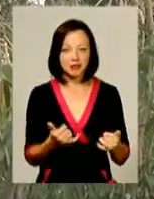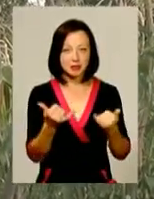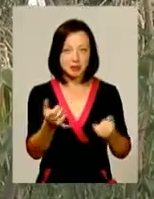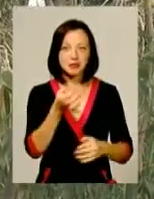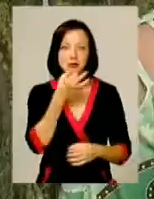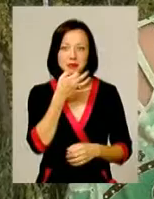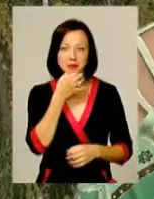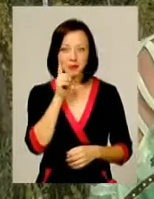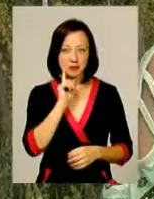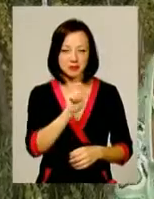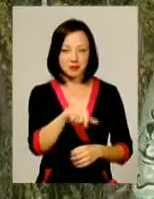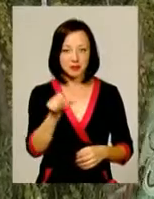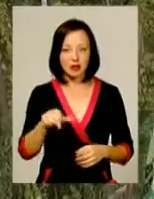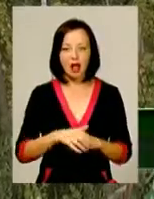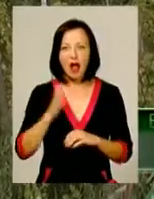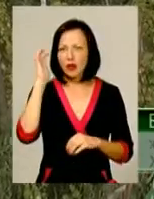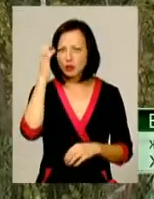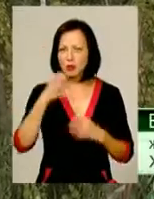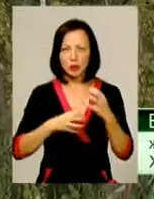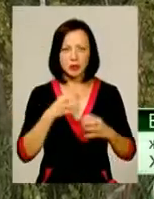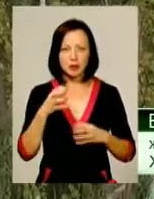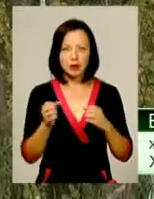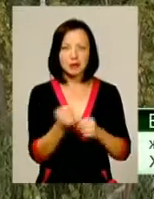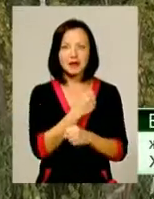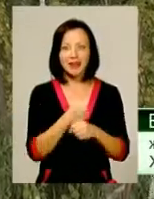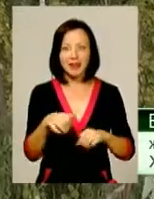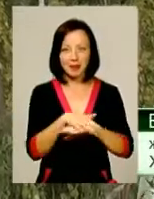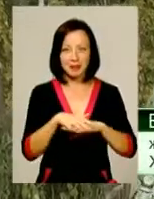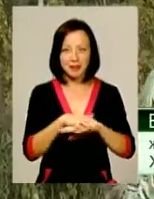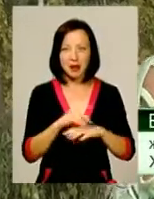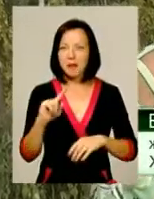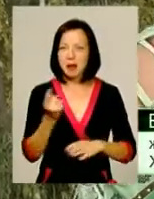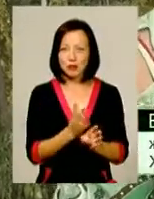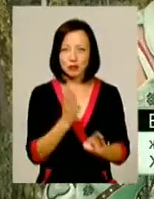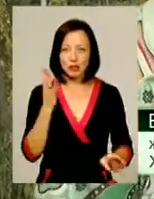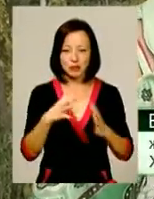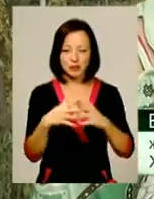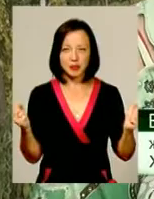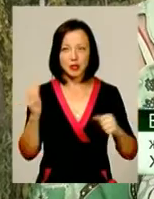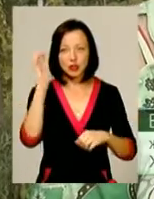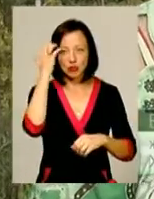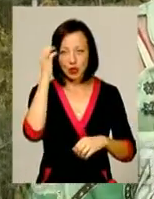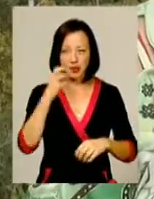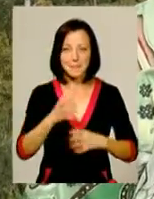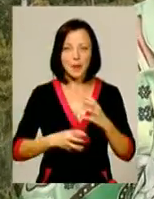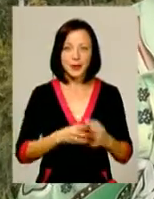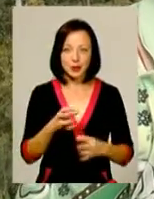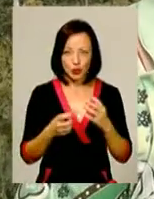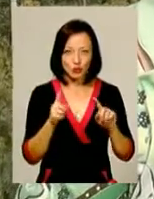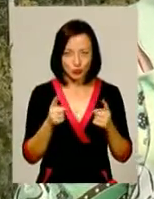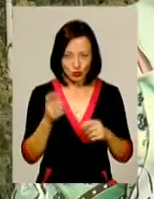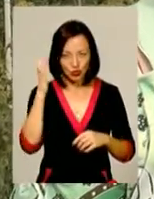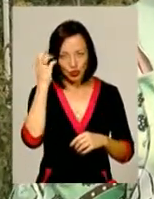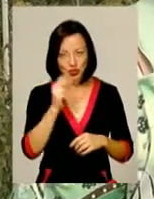смаки гурманів. Ой, на чорні взагалі бійка на базарі. В першу чергу забирають чорні помідори. Це ось тому, що